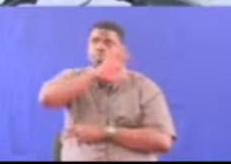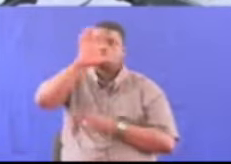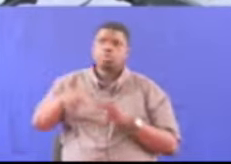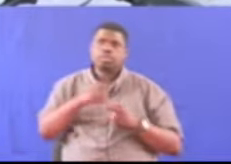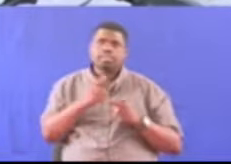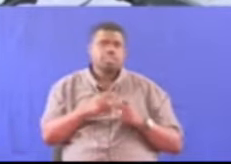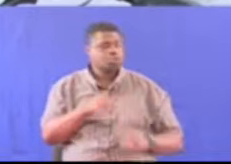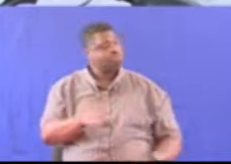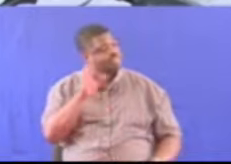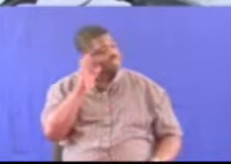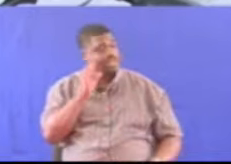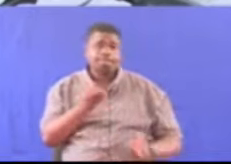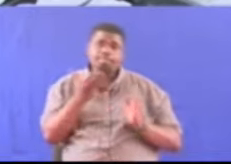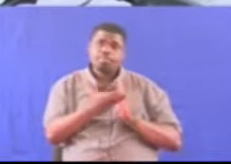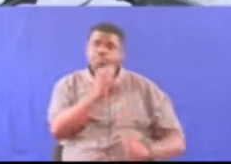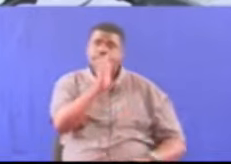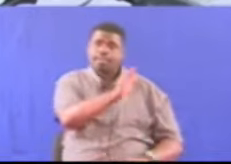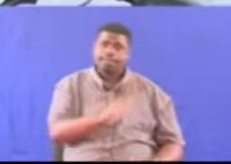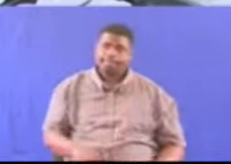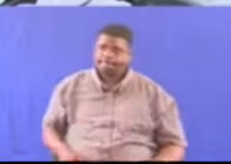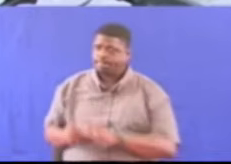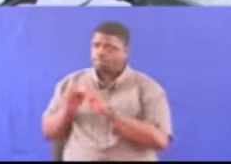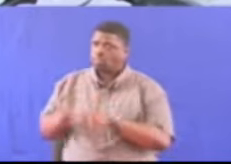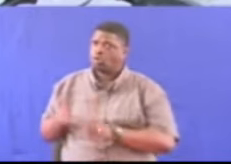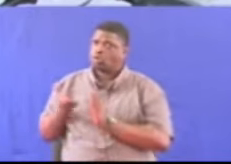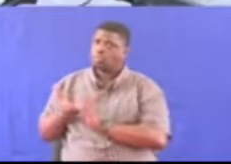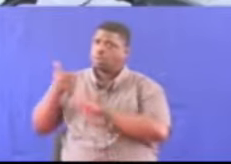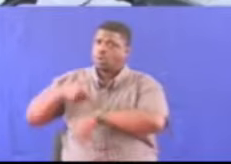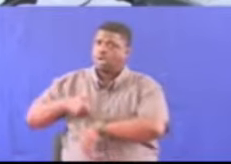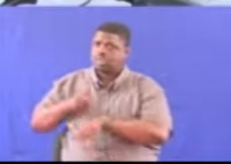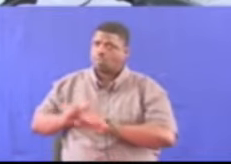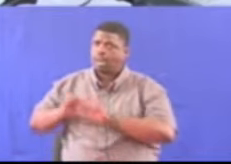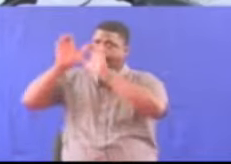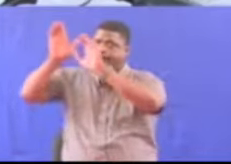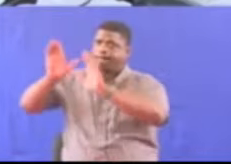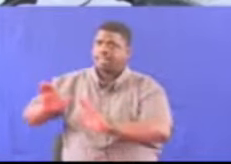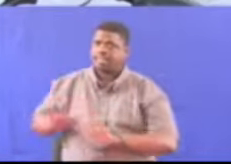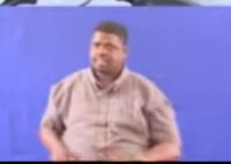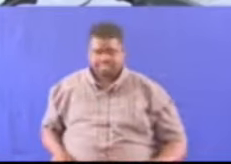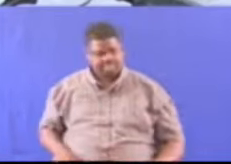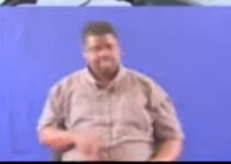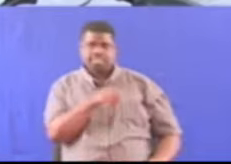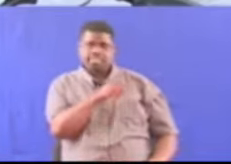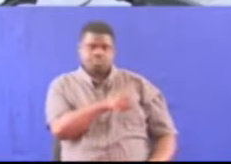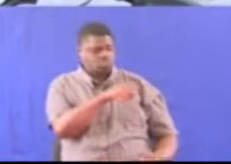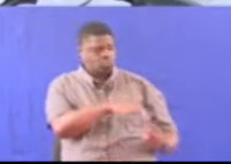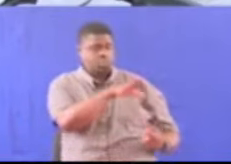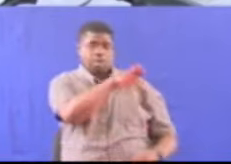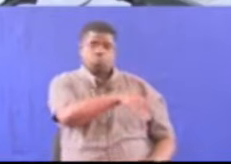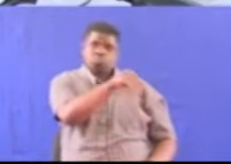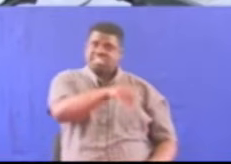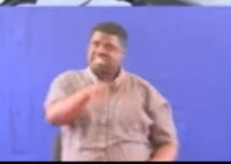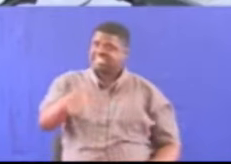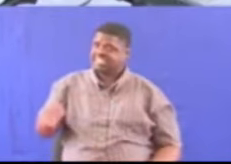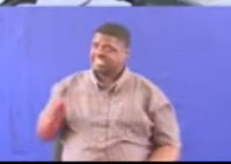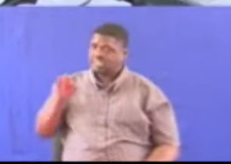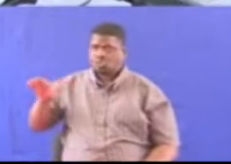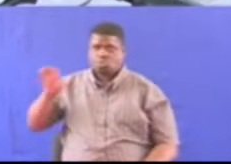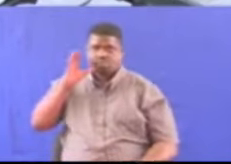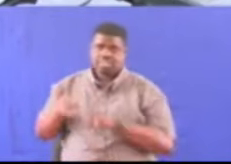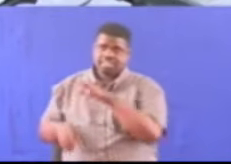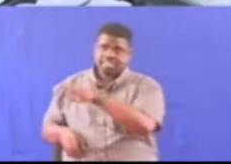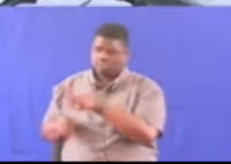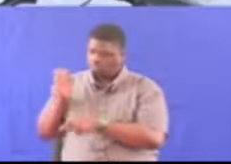umesikia maombi yao walipokuwa wanaomba wakati wa kampeni, hata uchaguzi umesikia na